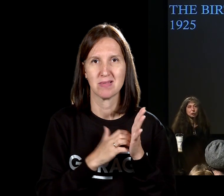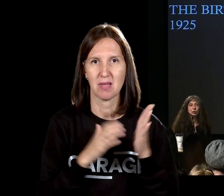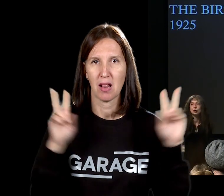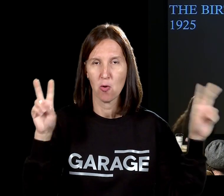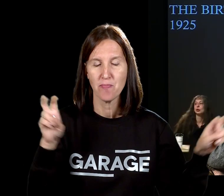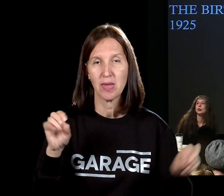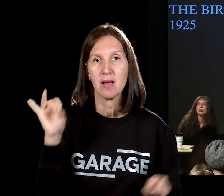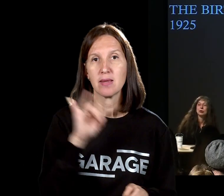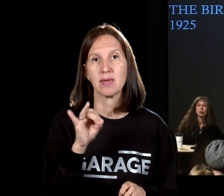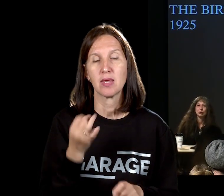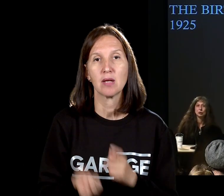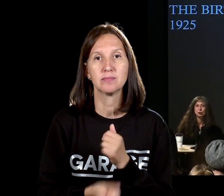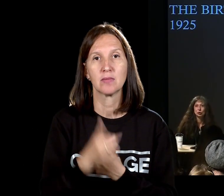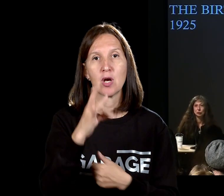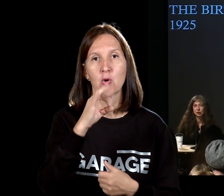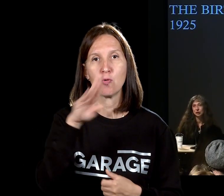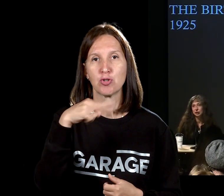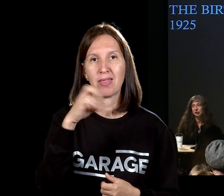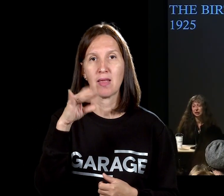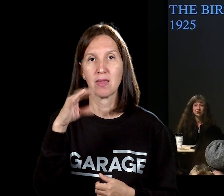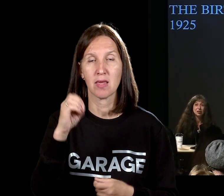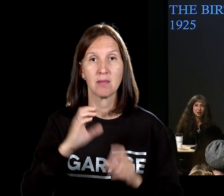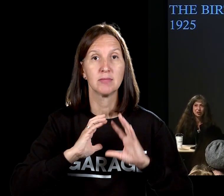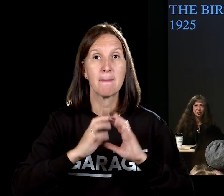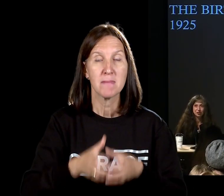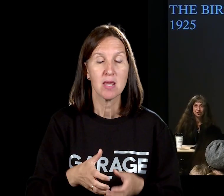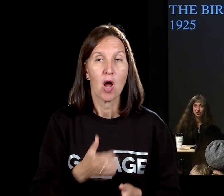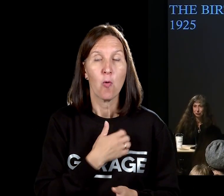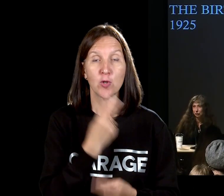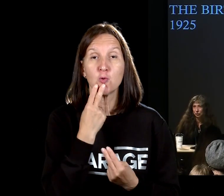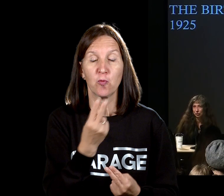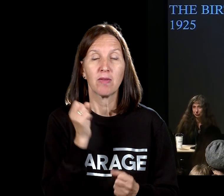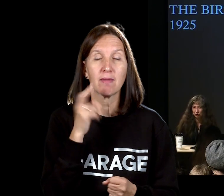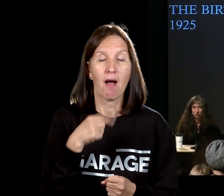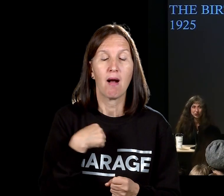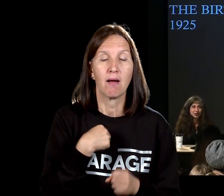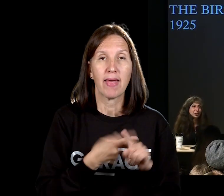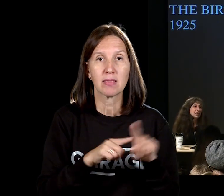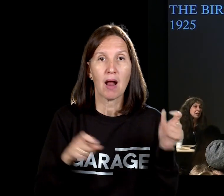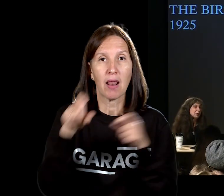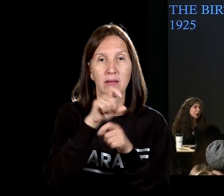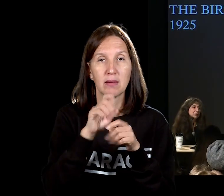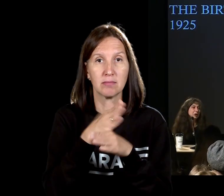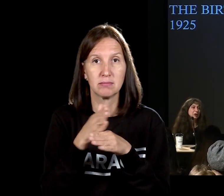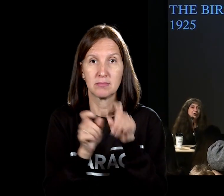бы история, в которой так и хочется увидеть какие-то деления клеток, да, там, что там может